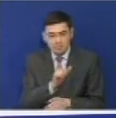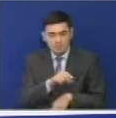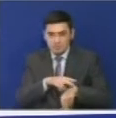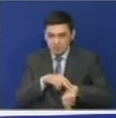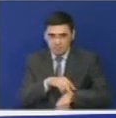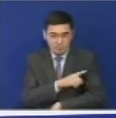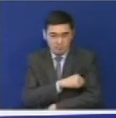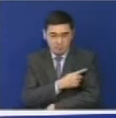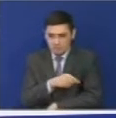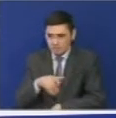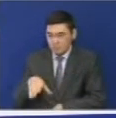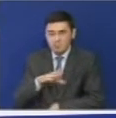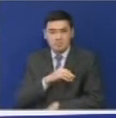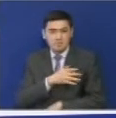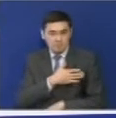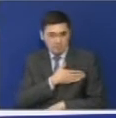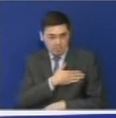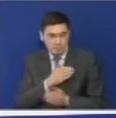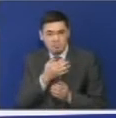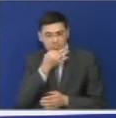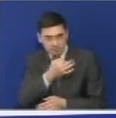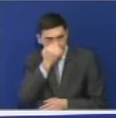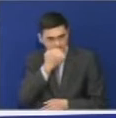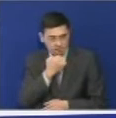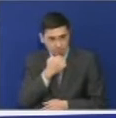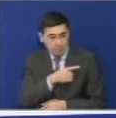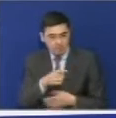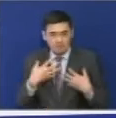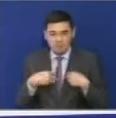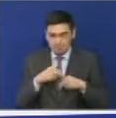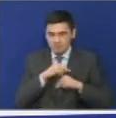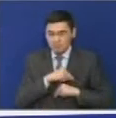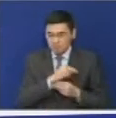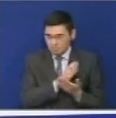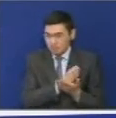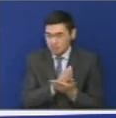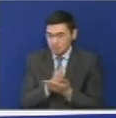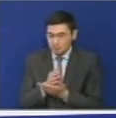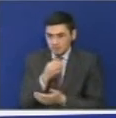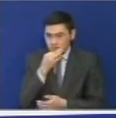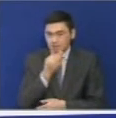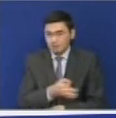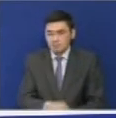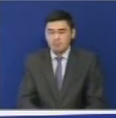алғыс айтамын. Олардың қауіпсіздігіне баса мән беру керек деп жазды мемлекет басшысы Твиттерде.